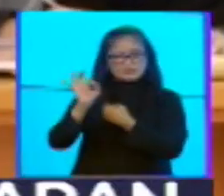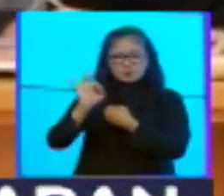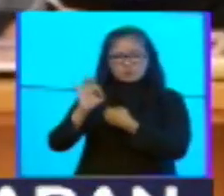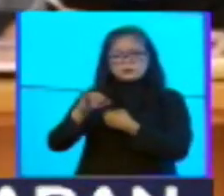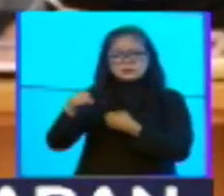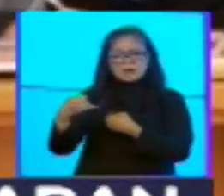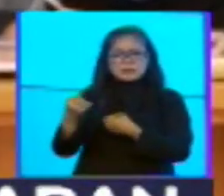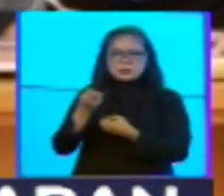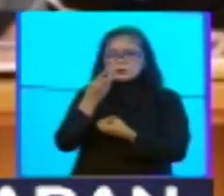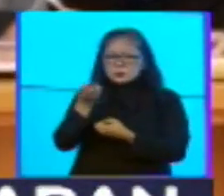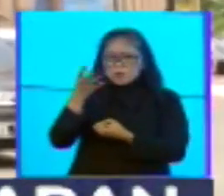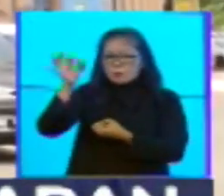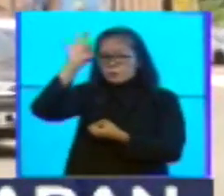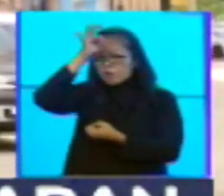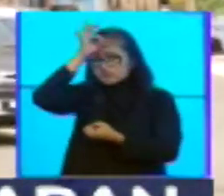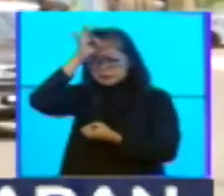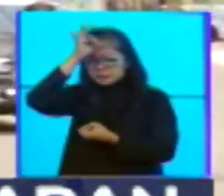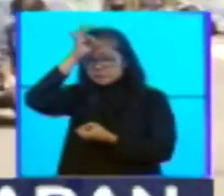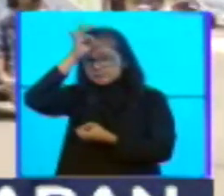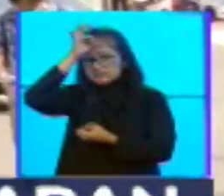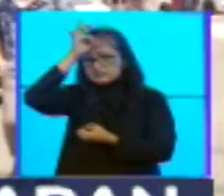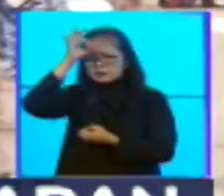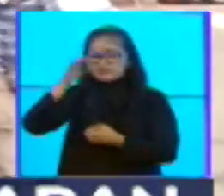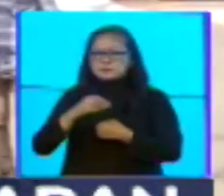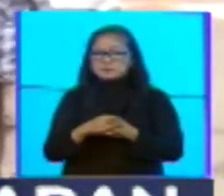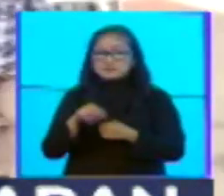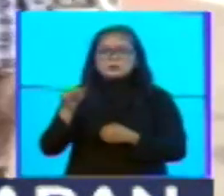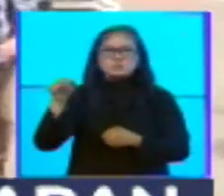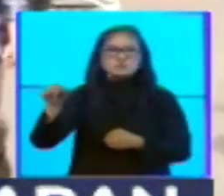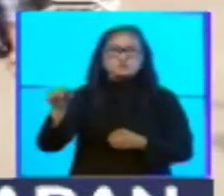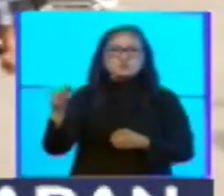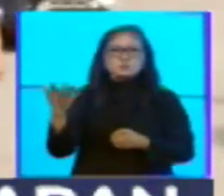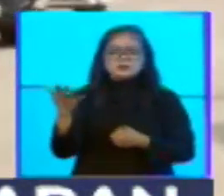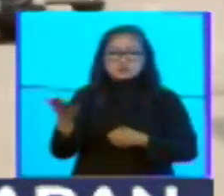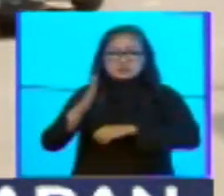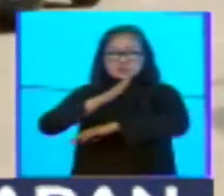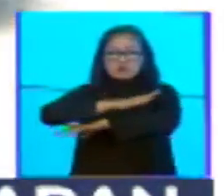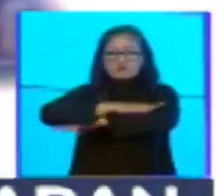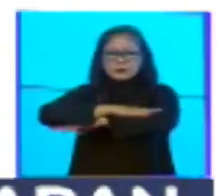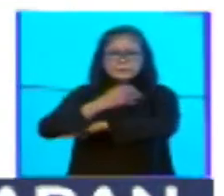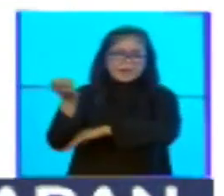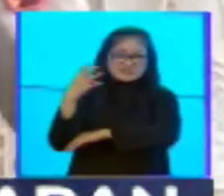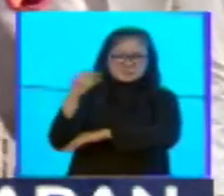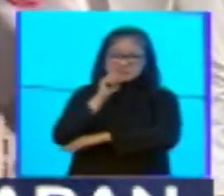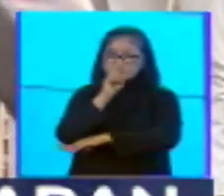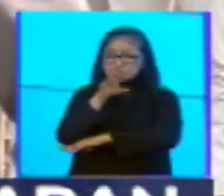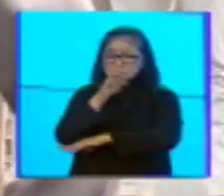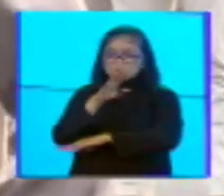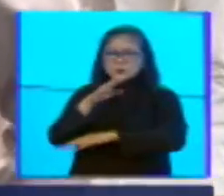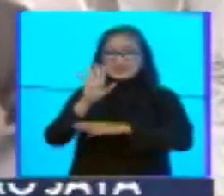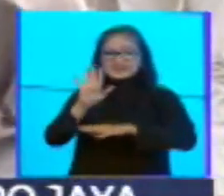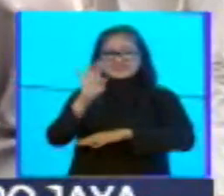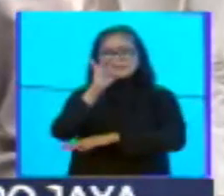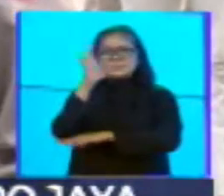menyampaikan akan menyelenggarakan konferensi pers terkait penangkapan NR dan AB ini pada pukul 12 siang nanti. Saya membenarkan